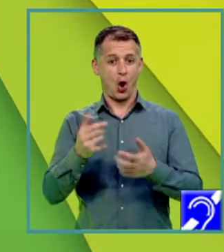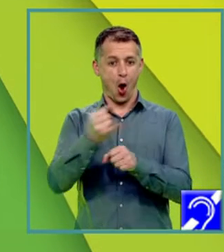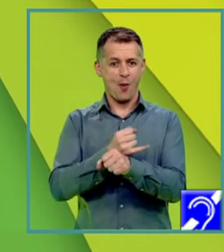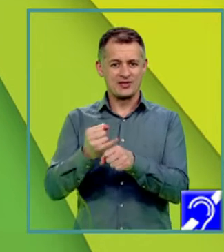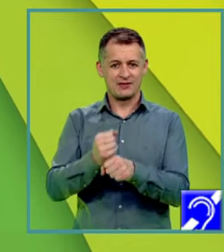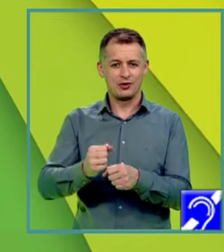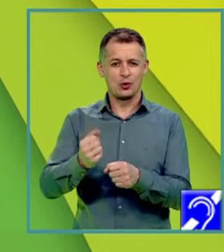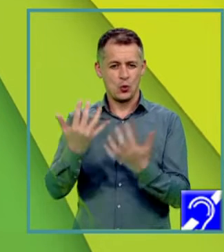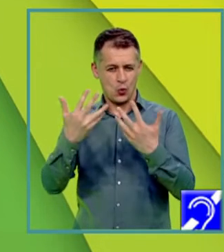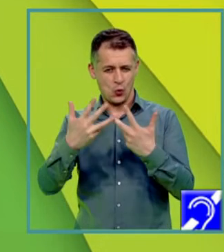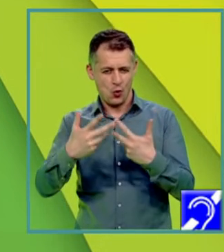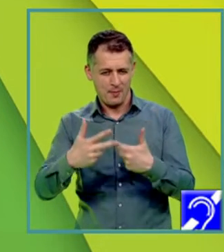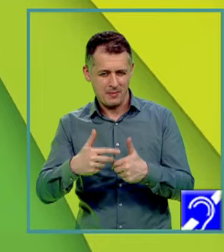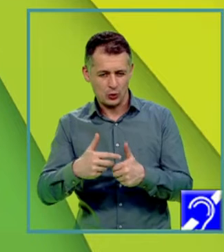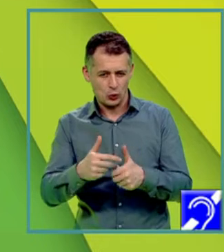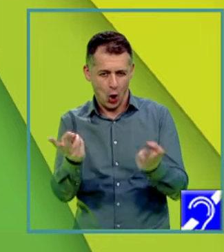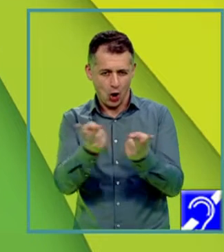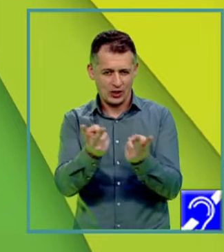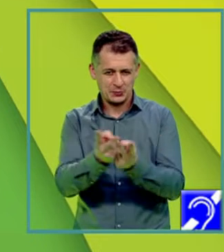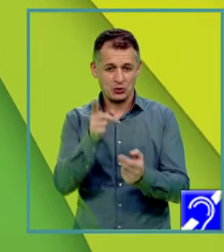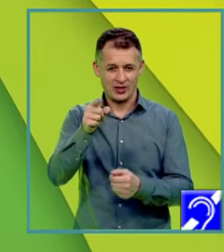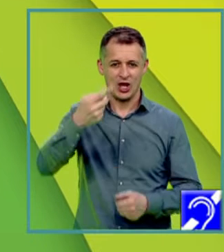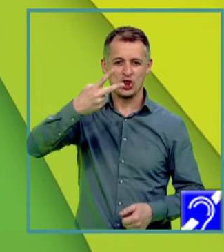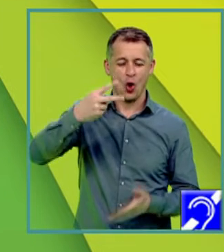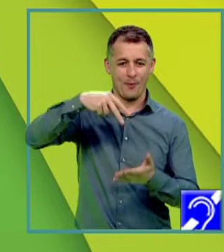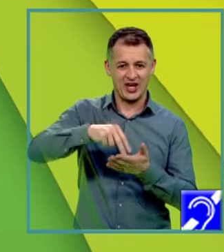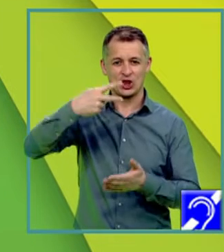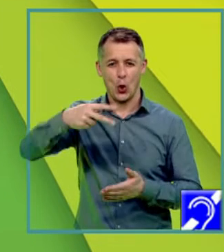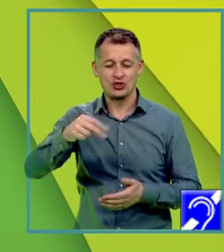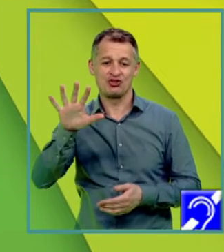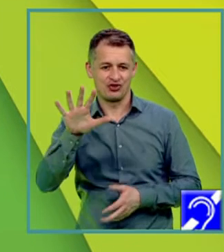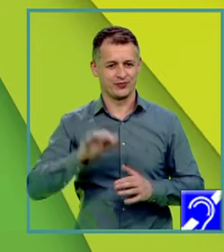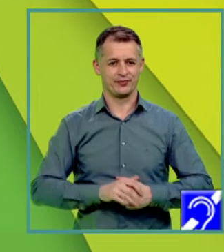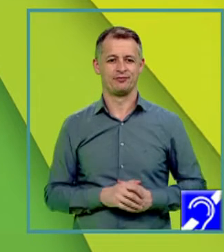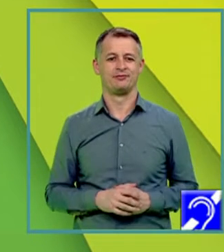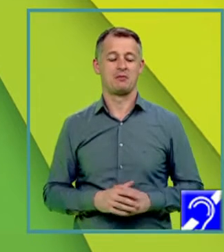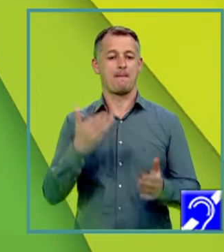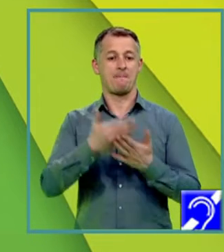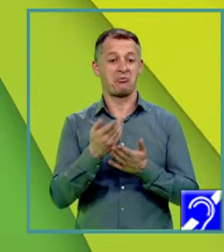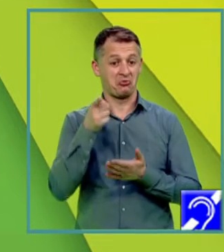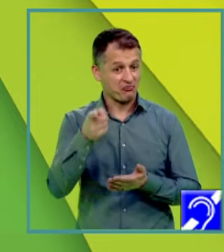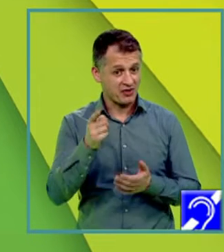că numărul corespunzător va fi 2205 pentru aceasta vom